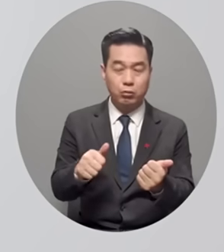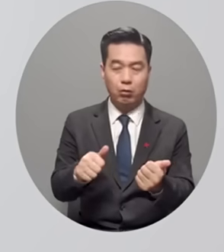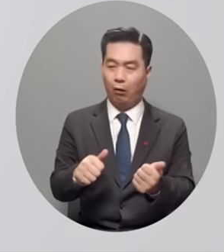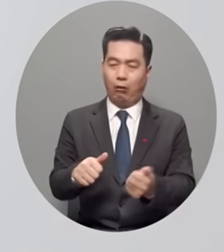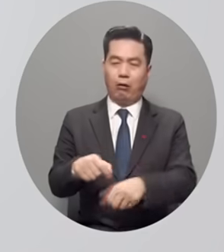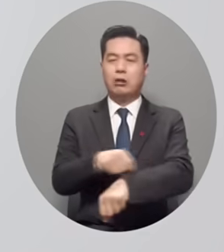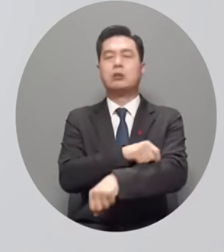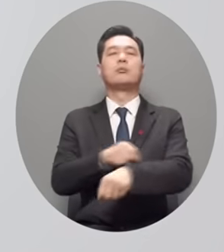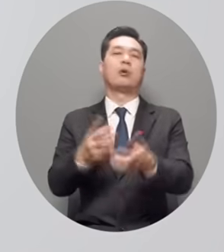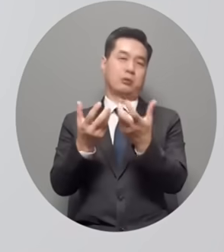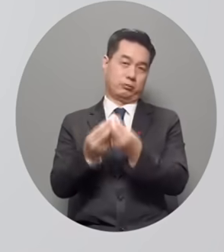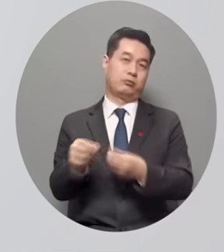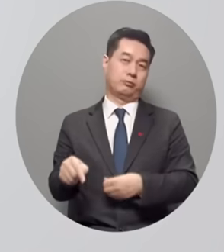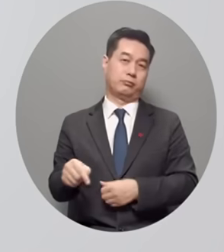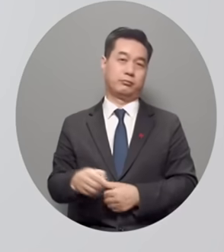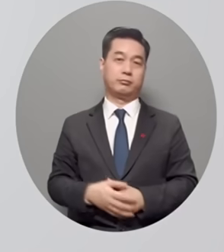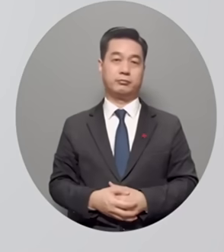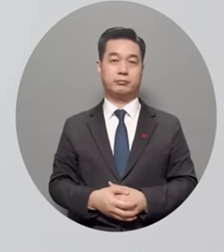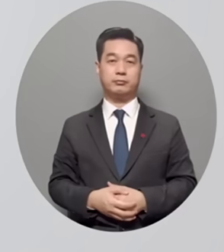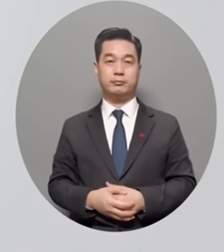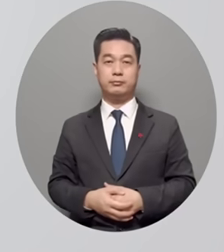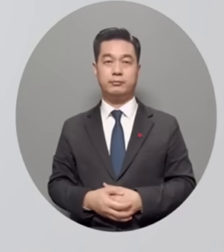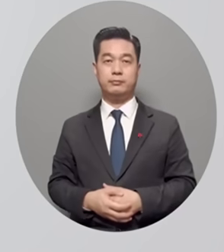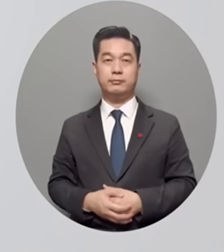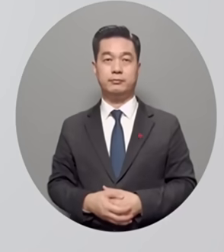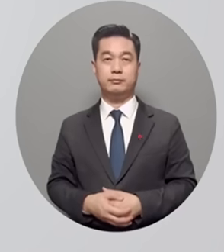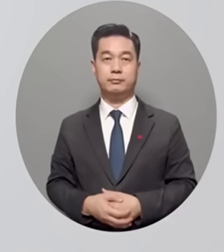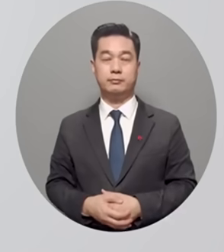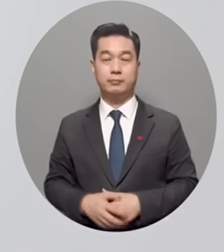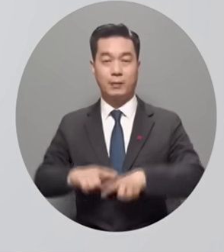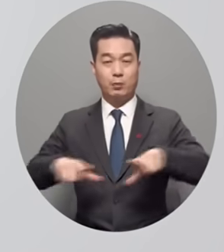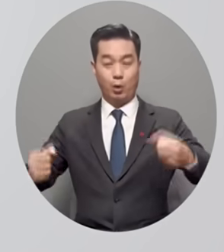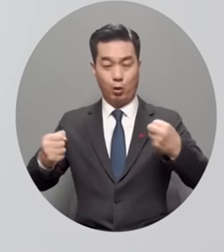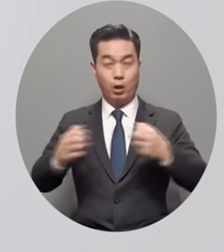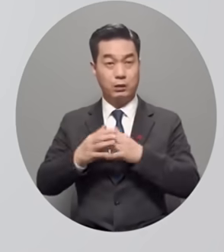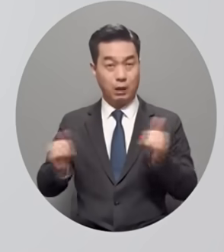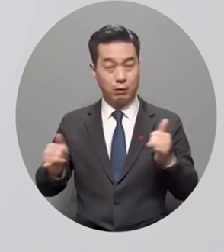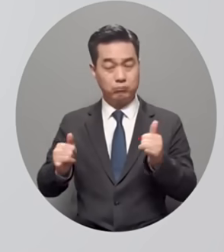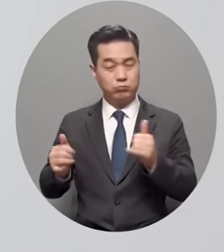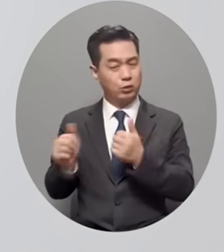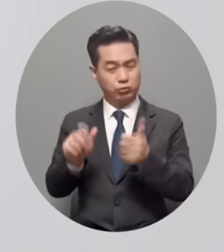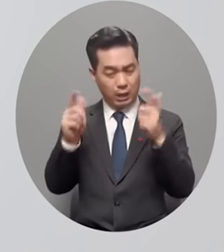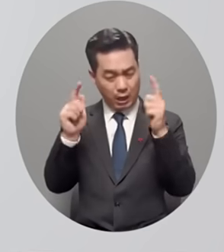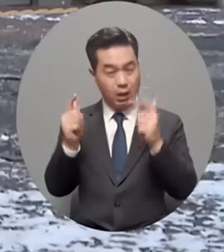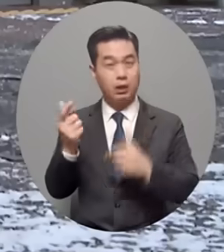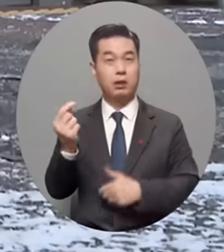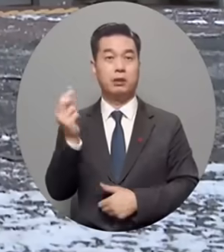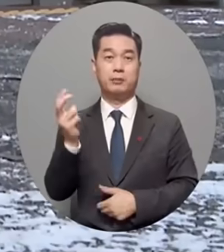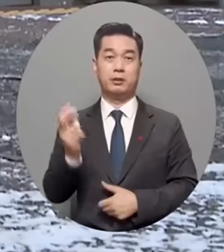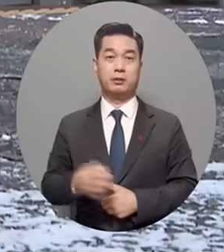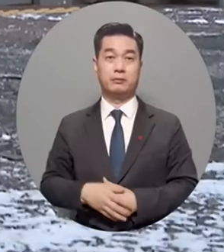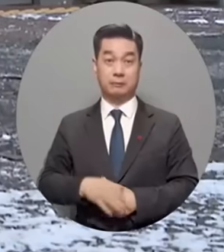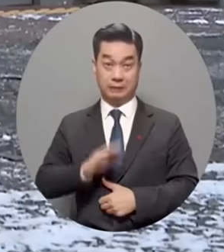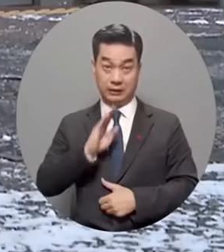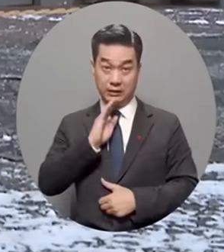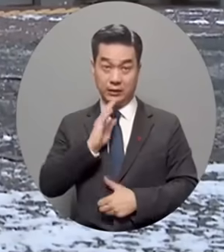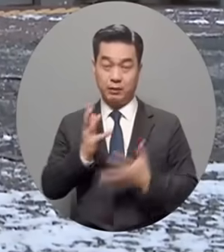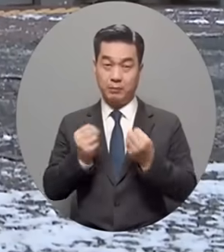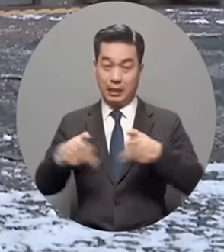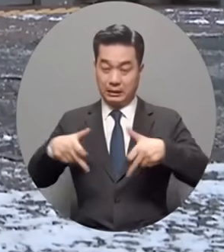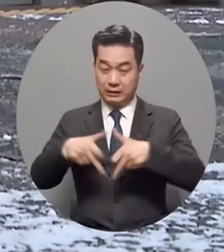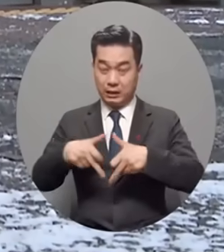매우 이례적이라고 밝혔습니다. 비장애인이라면 숨지지 않았을 거란 겁니다. 실제로 많은